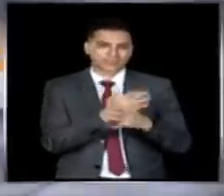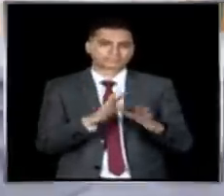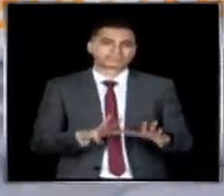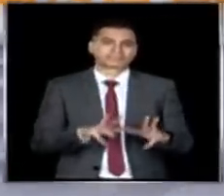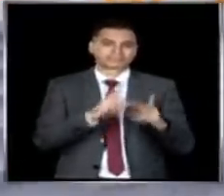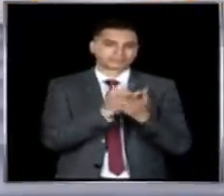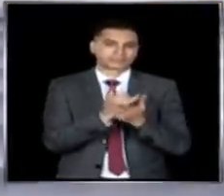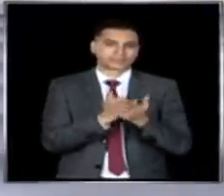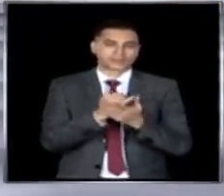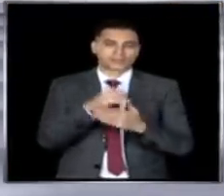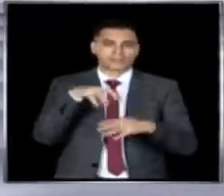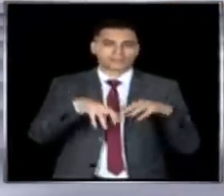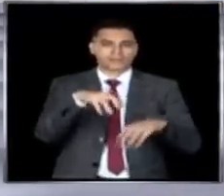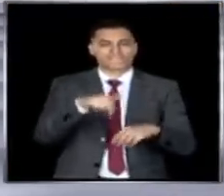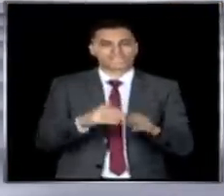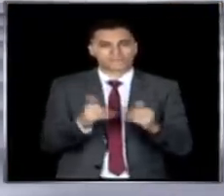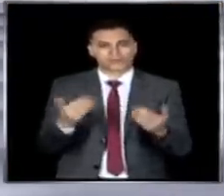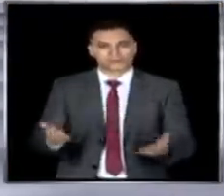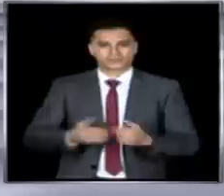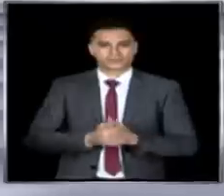الأهلي لتطوير القرى المصرية.